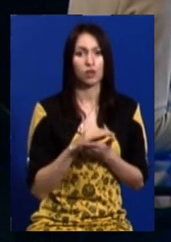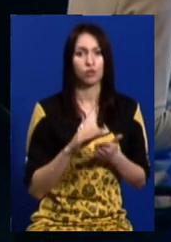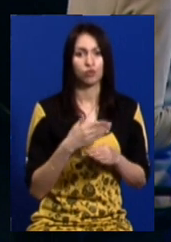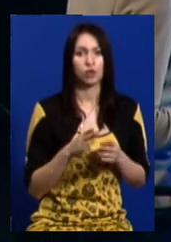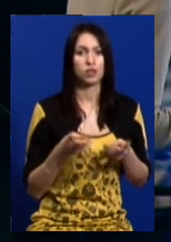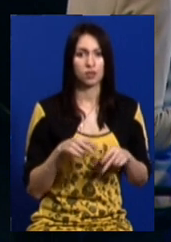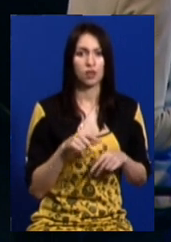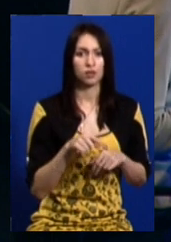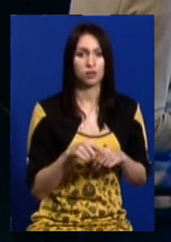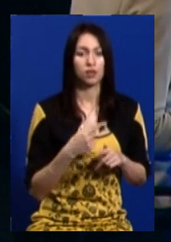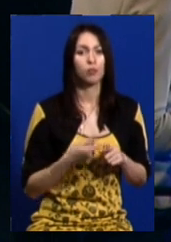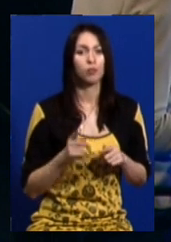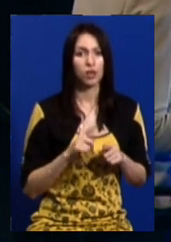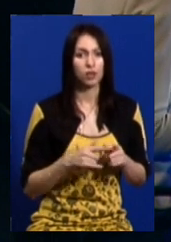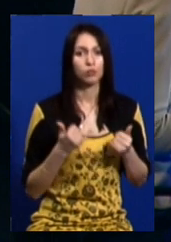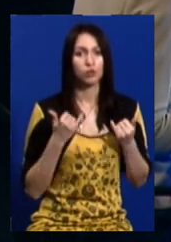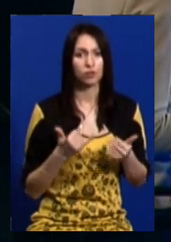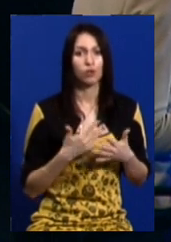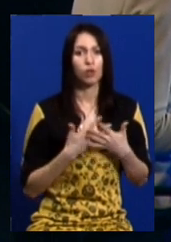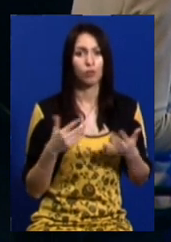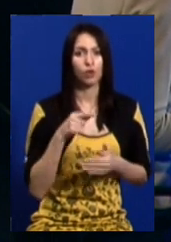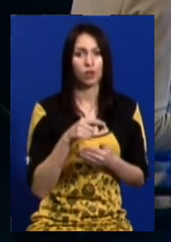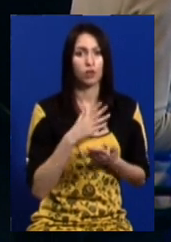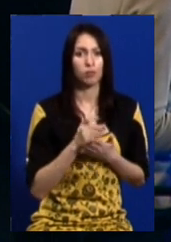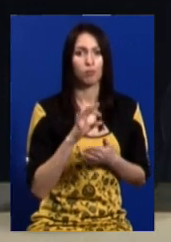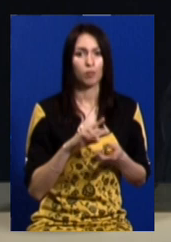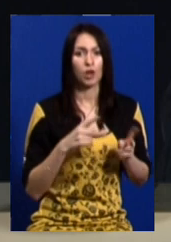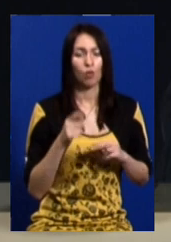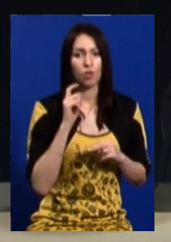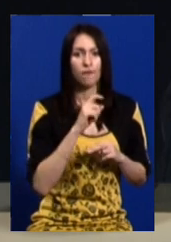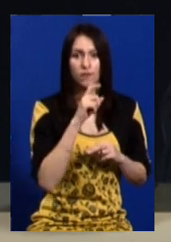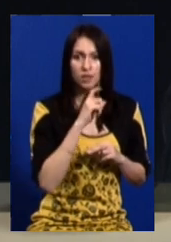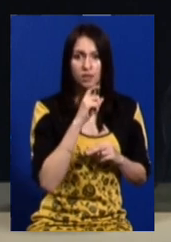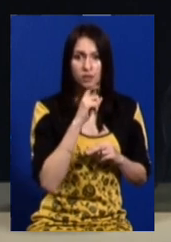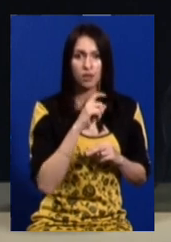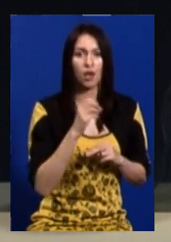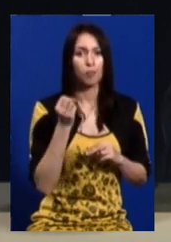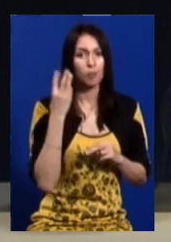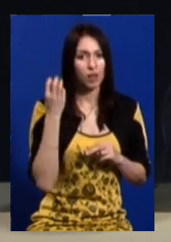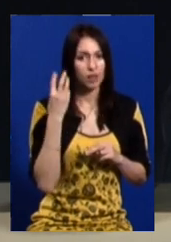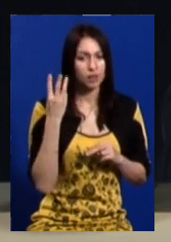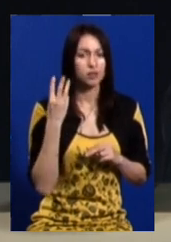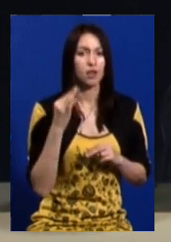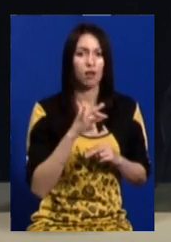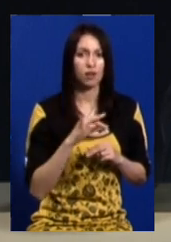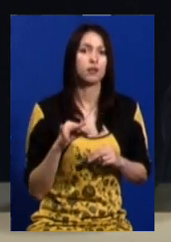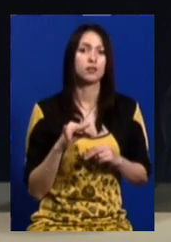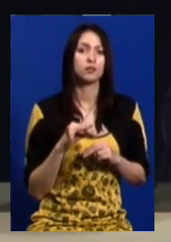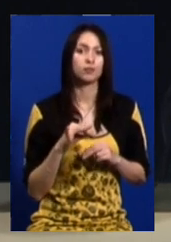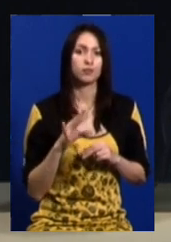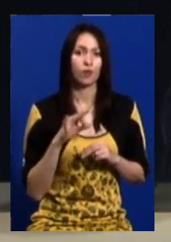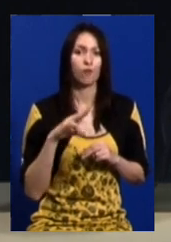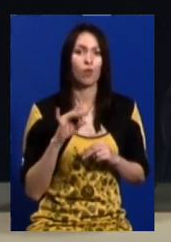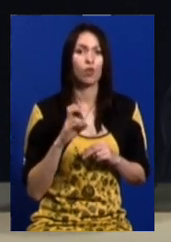залишиться. Тому сьогодні найбільше там є переходів. Це є Вінницька, Хмельницька і